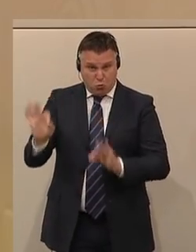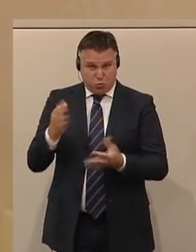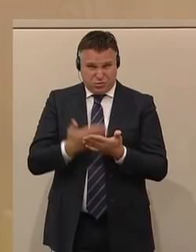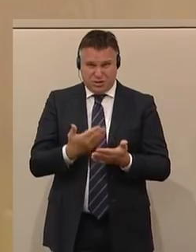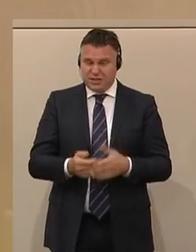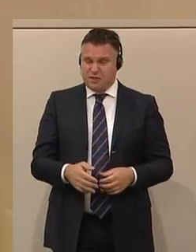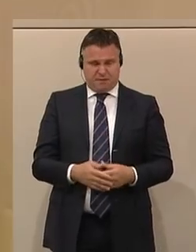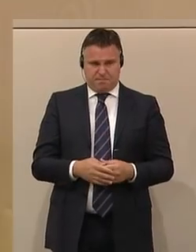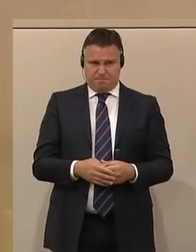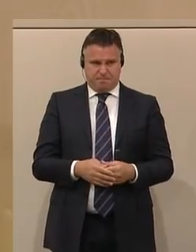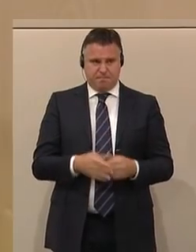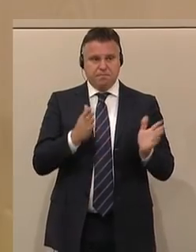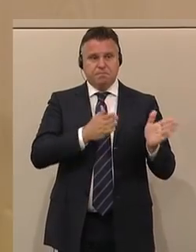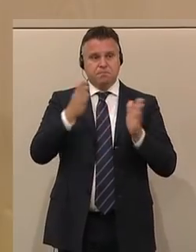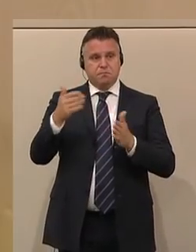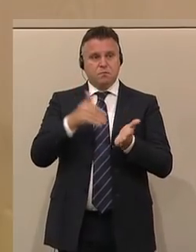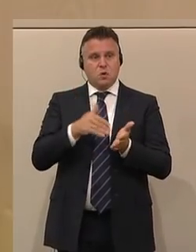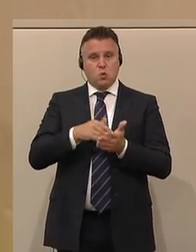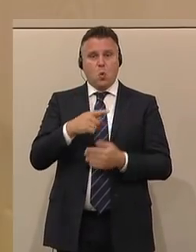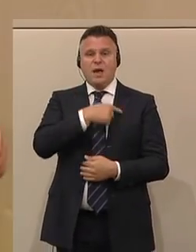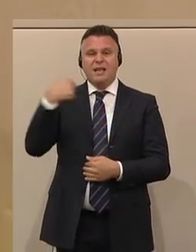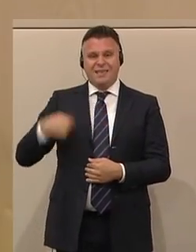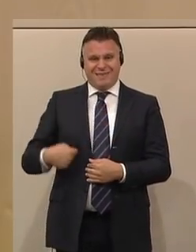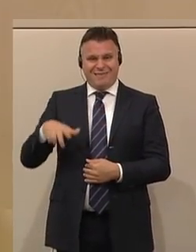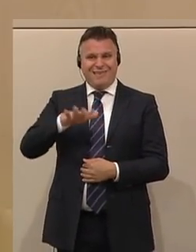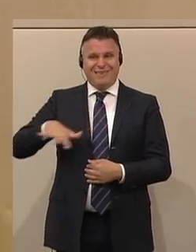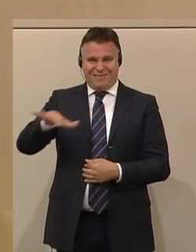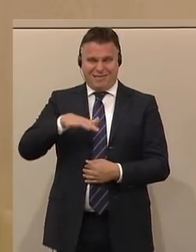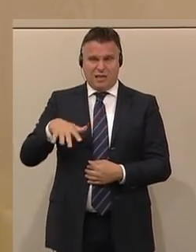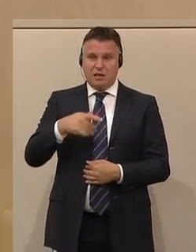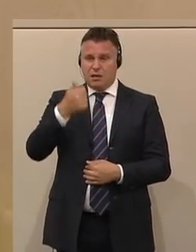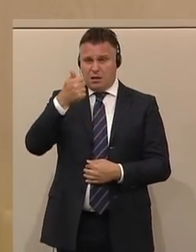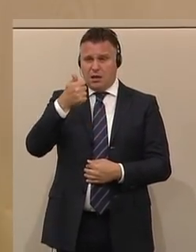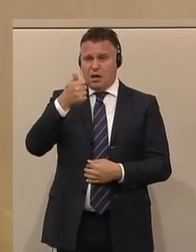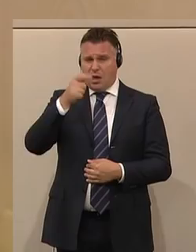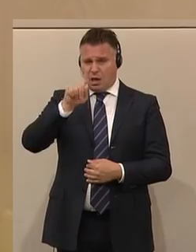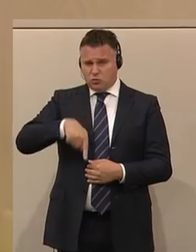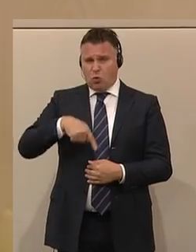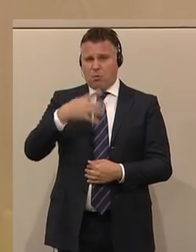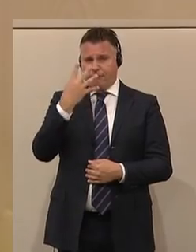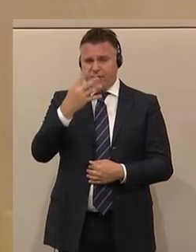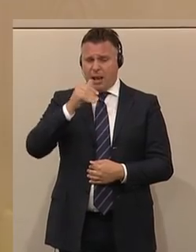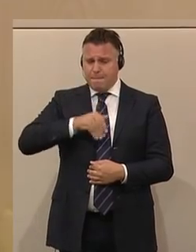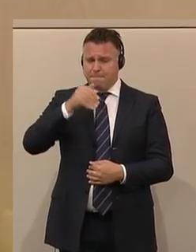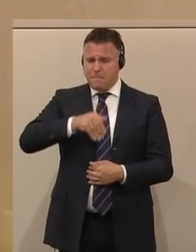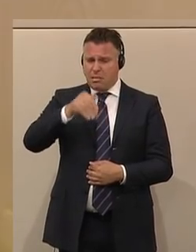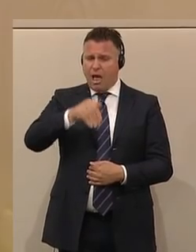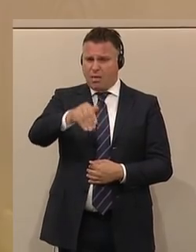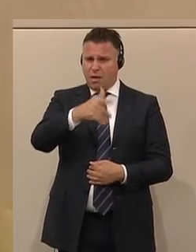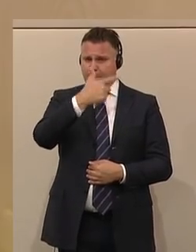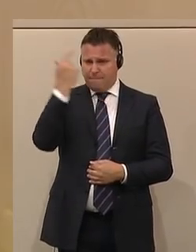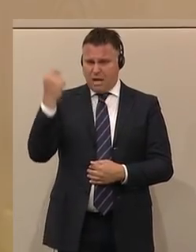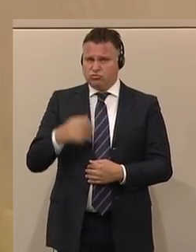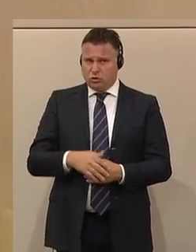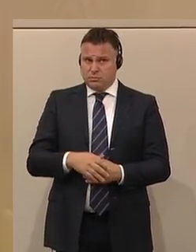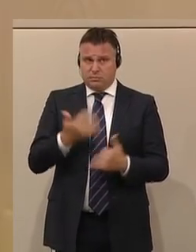Wir gehen dann weiter ein Stück weit Richtung China, ein Land mit 1,4 Milliarden Menschen, das